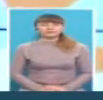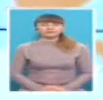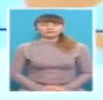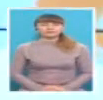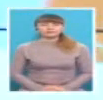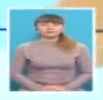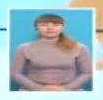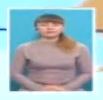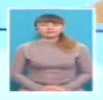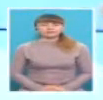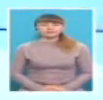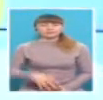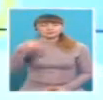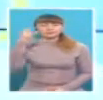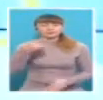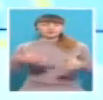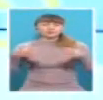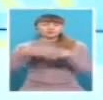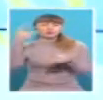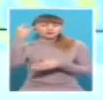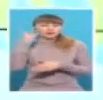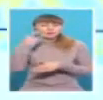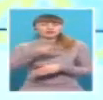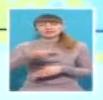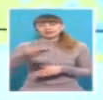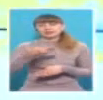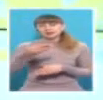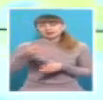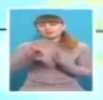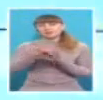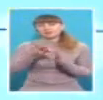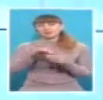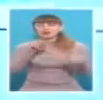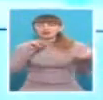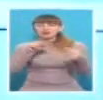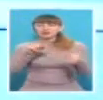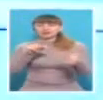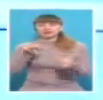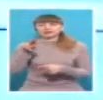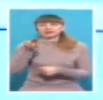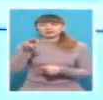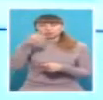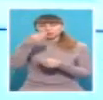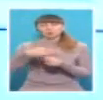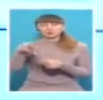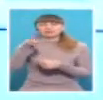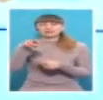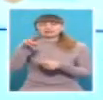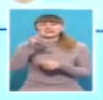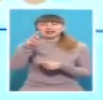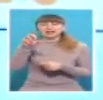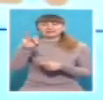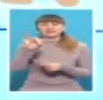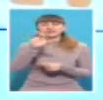Теннистен Қазақстан құрамасының Дэвис кубогіндегі қарсыласы анықталды. Лондонда өткен жеребе нәтижесі бойынша 2019 жылғы Дэвис